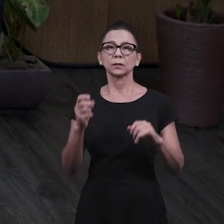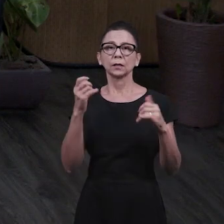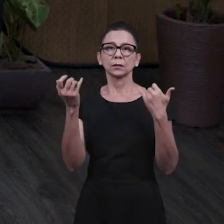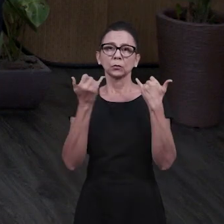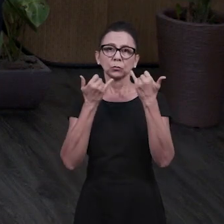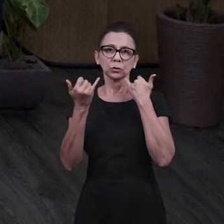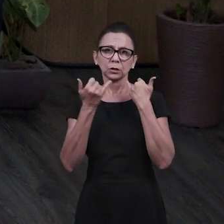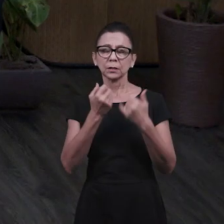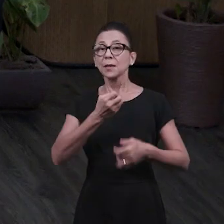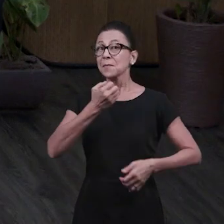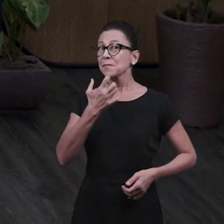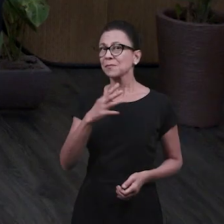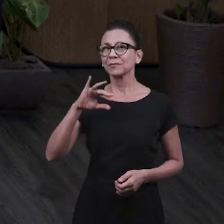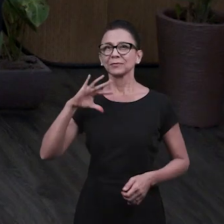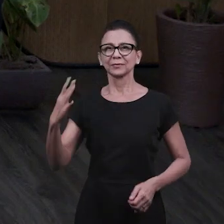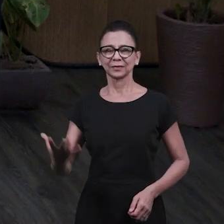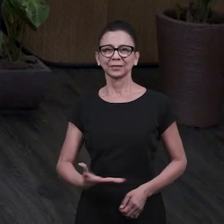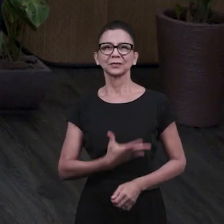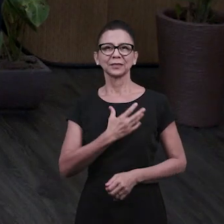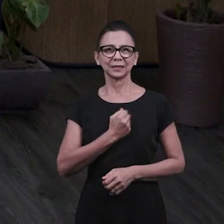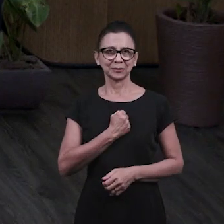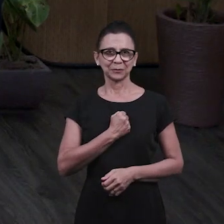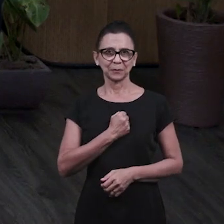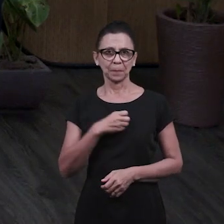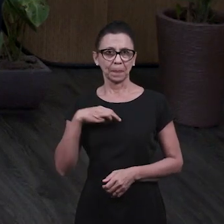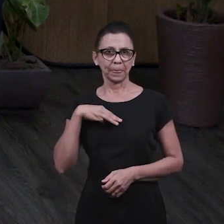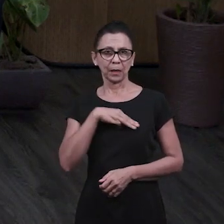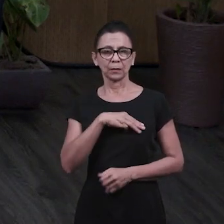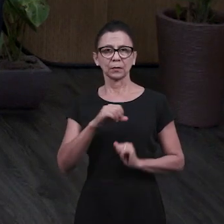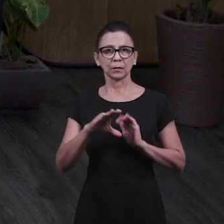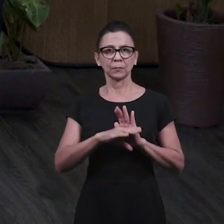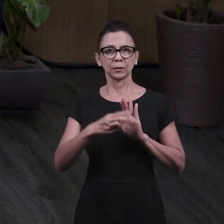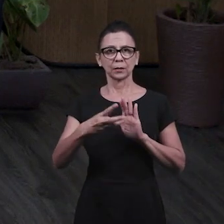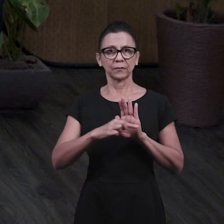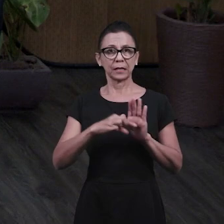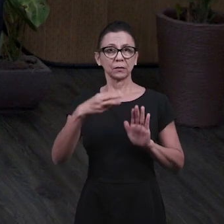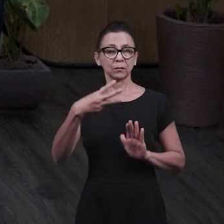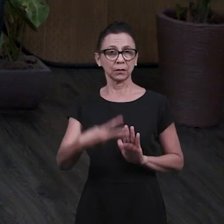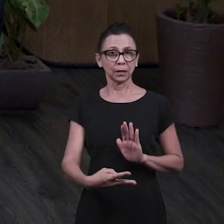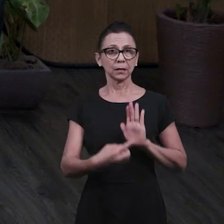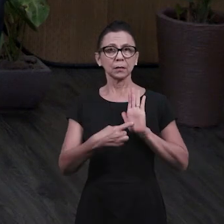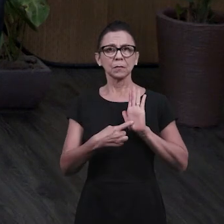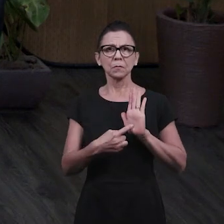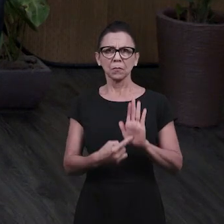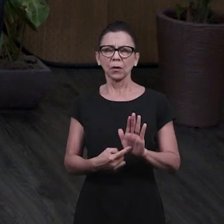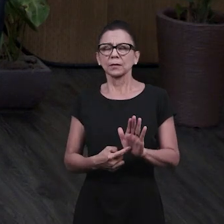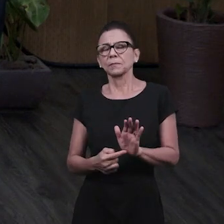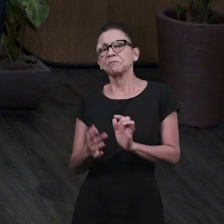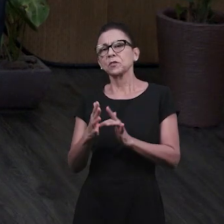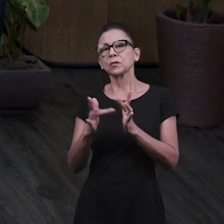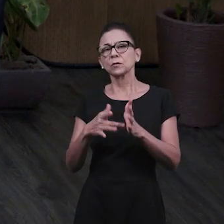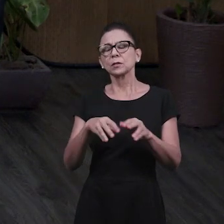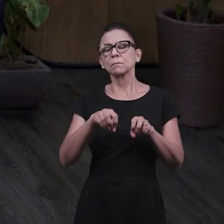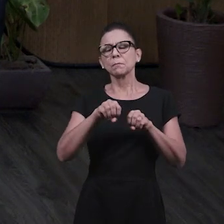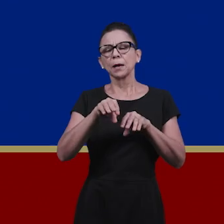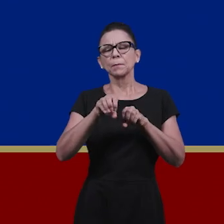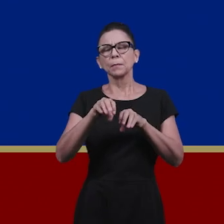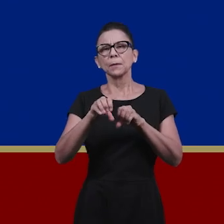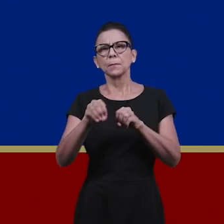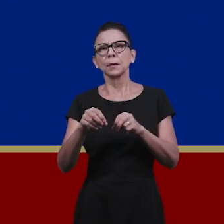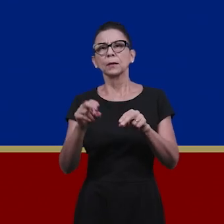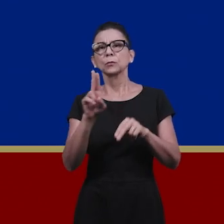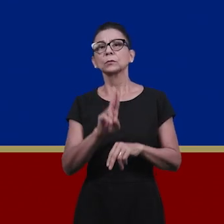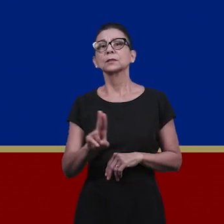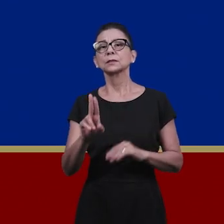Comme il est écrit ici en Matthieu 13, 3. Il leur a parlé de beaucoup de choses par parabole,